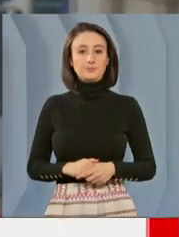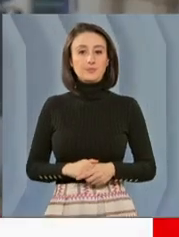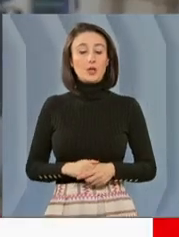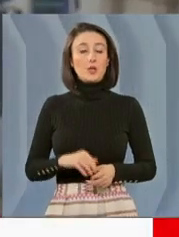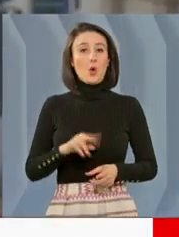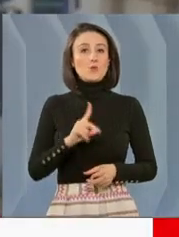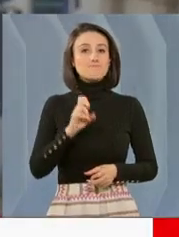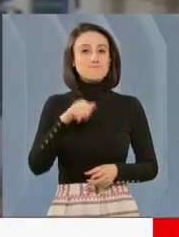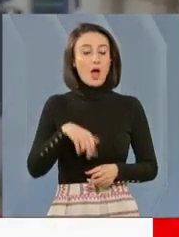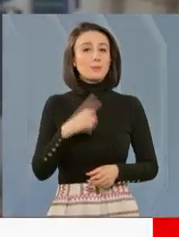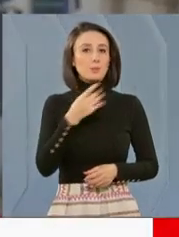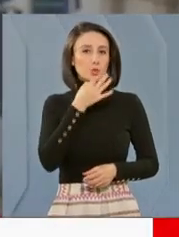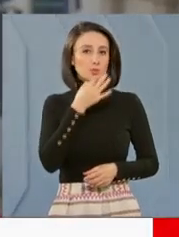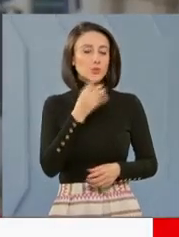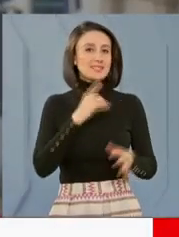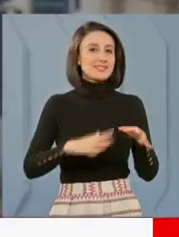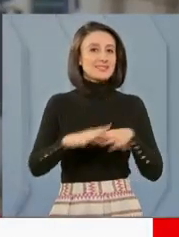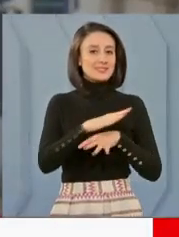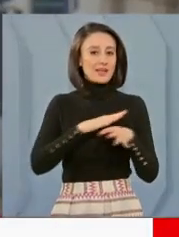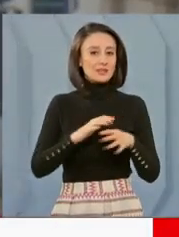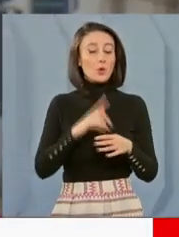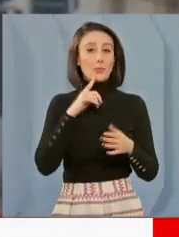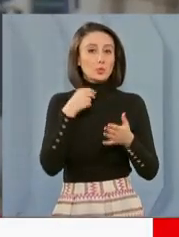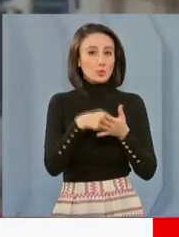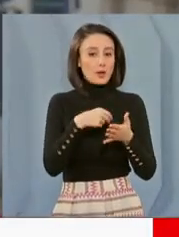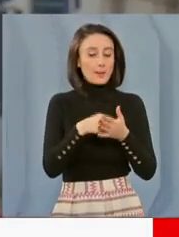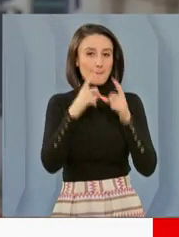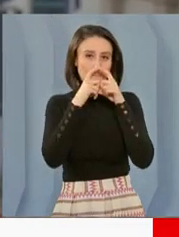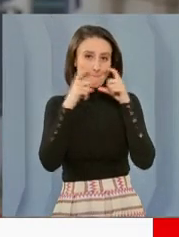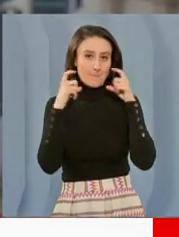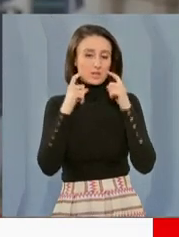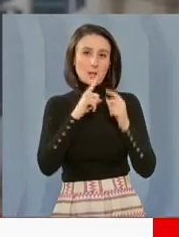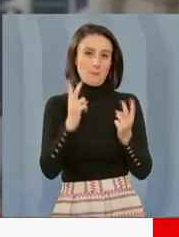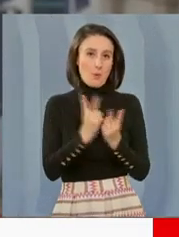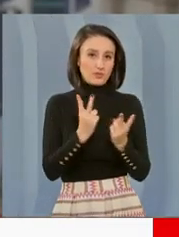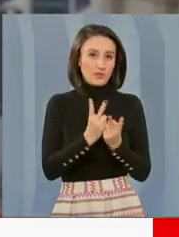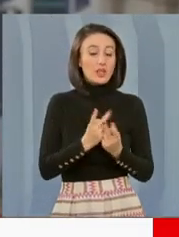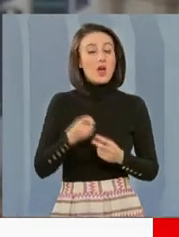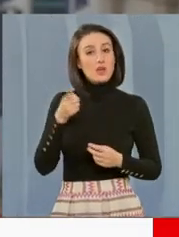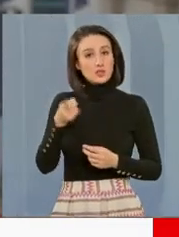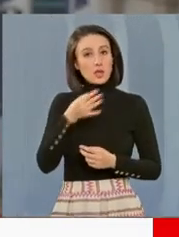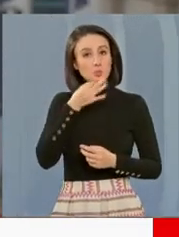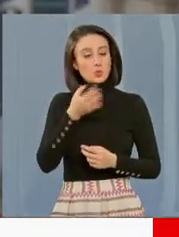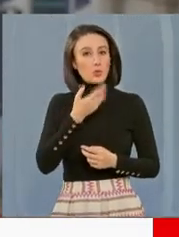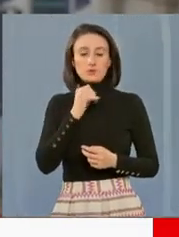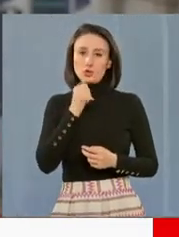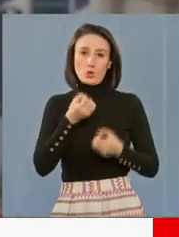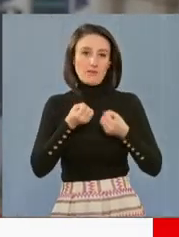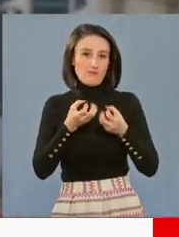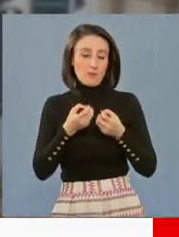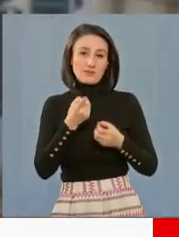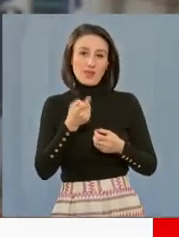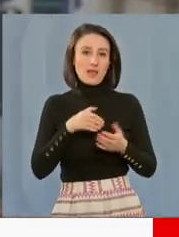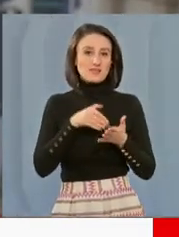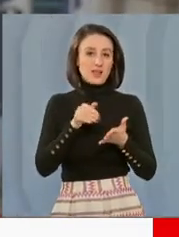Ludovic Orban a avut prima reacție în scandalul legat de achizițiile de măști neconforme din pandemie. Acesta susține că nu a avut nicio informație din